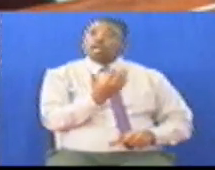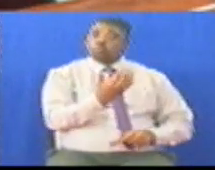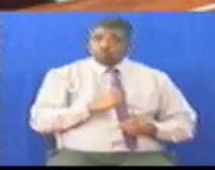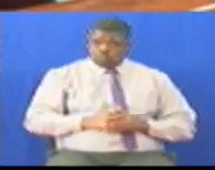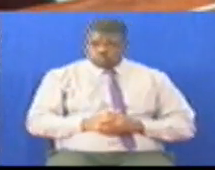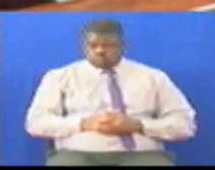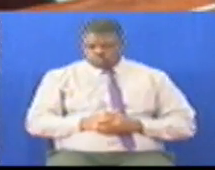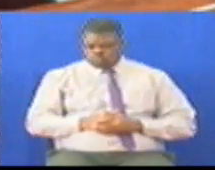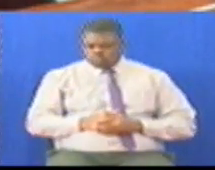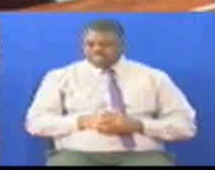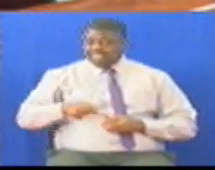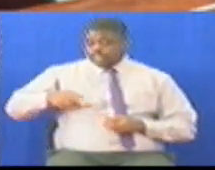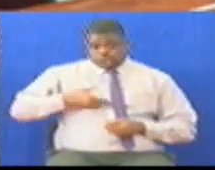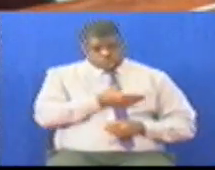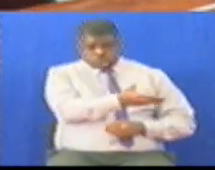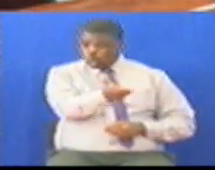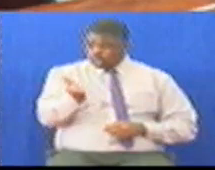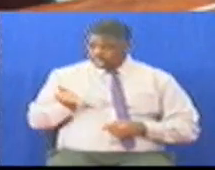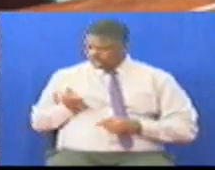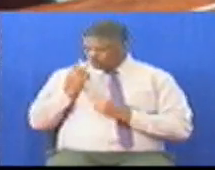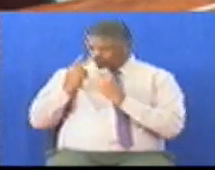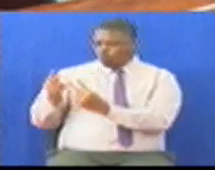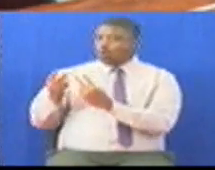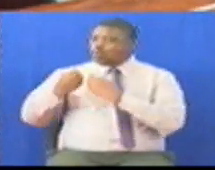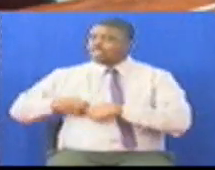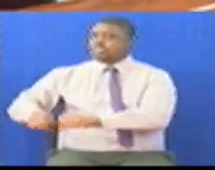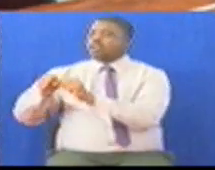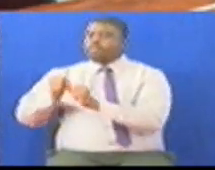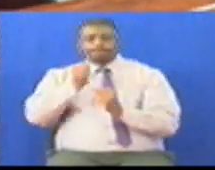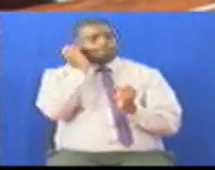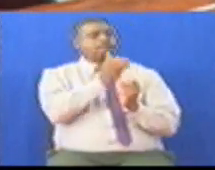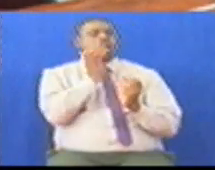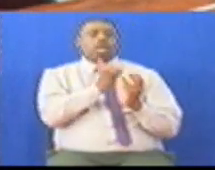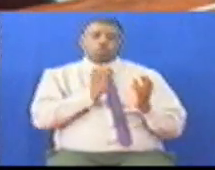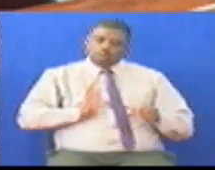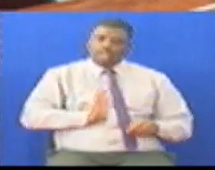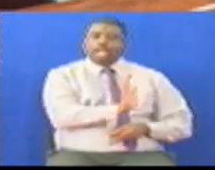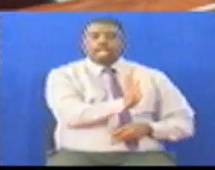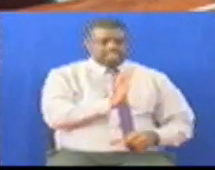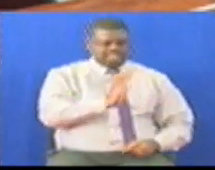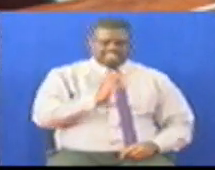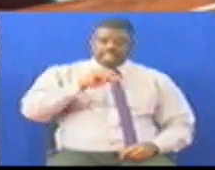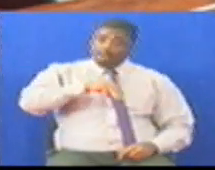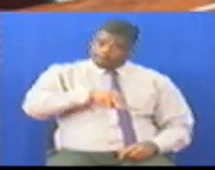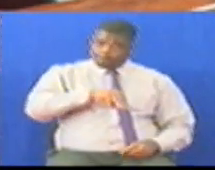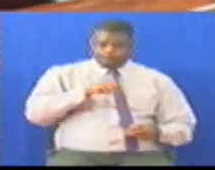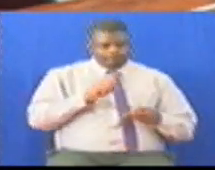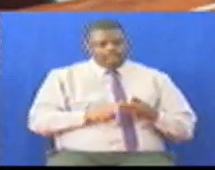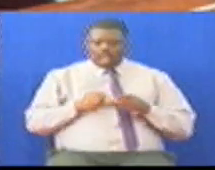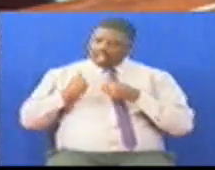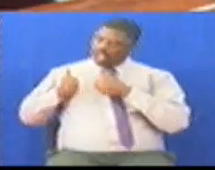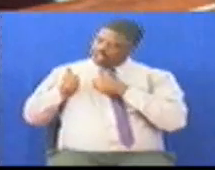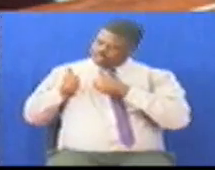utekelezaji wa malengo ya ilani ya uchaguzi ya CCM ya mwaka 2015 na ahadi